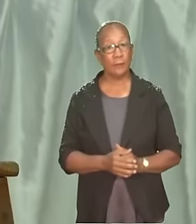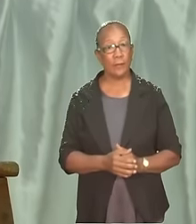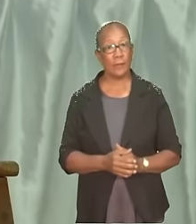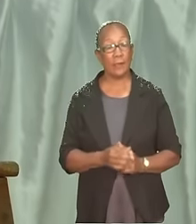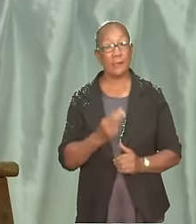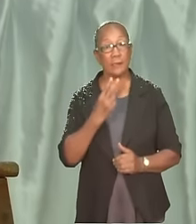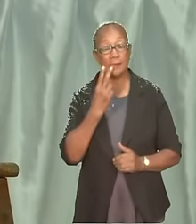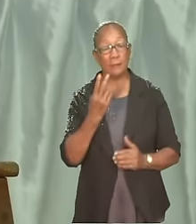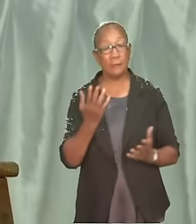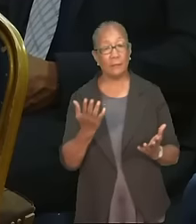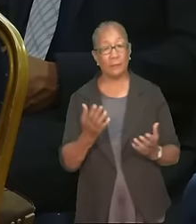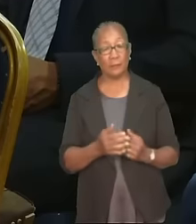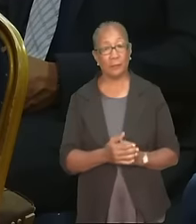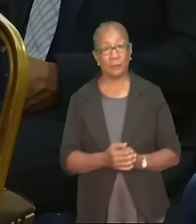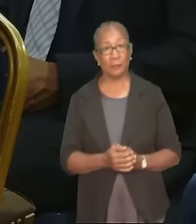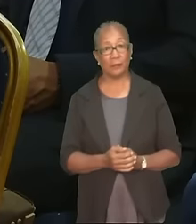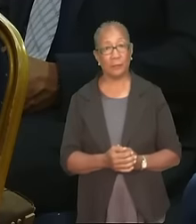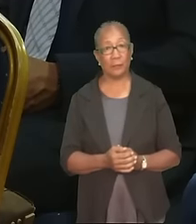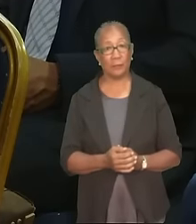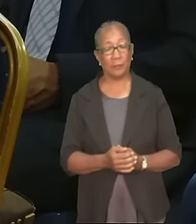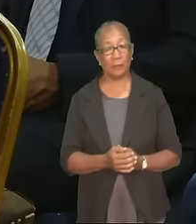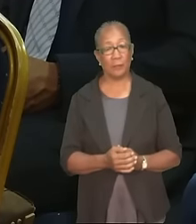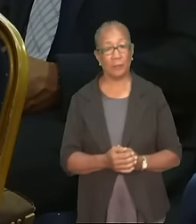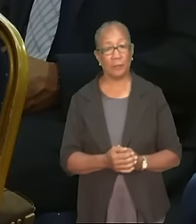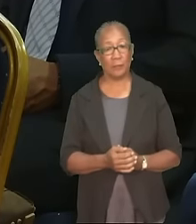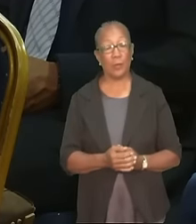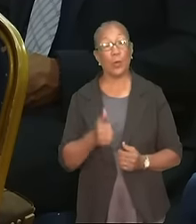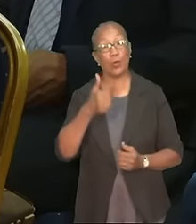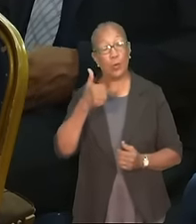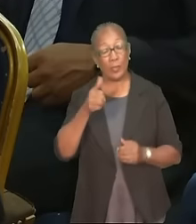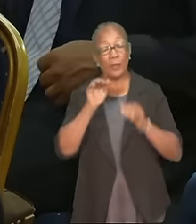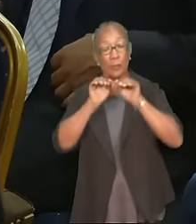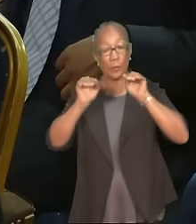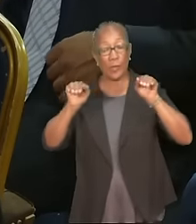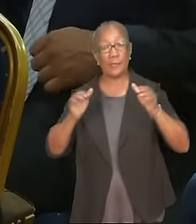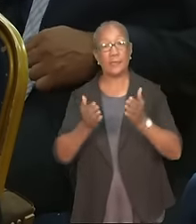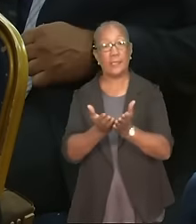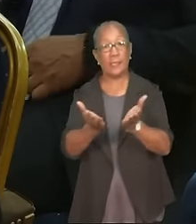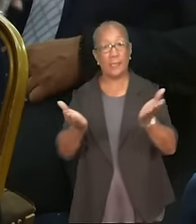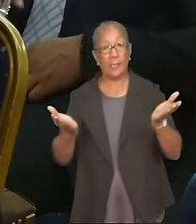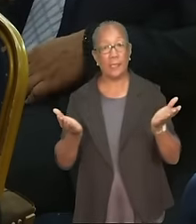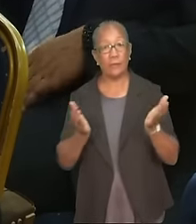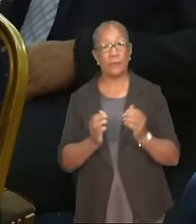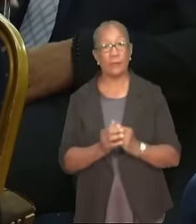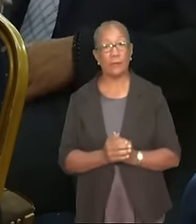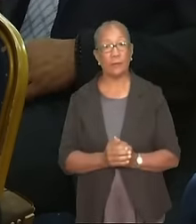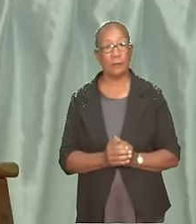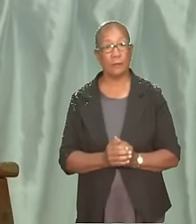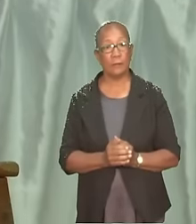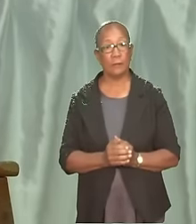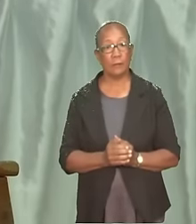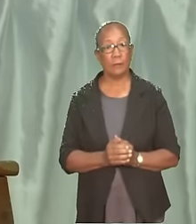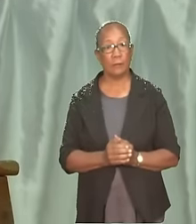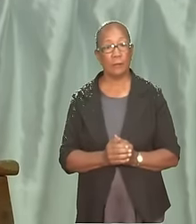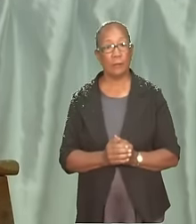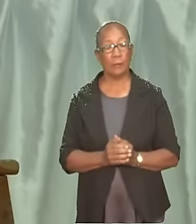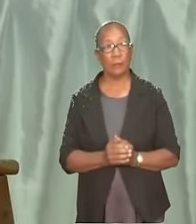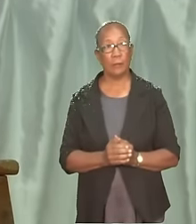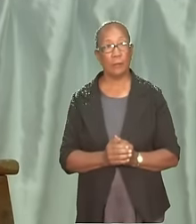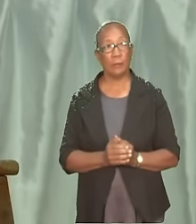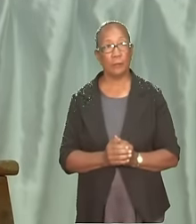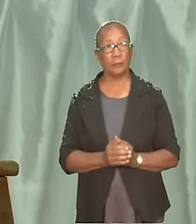gezien. Maar ik kreeg altijd die goede informatie. Met betrekking tot beleid